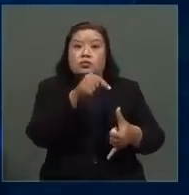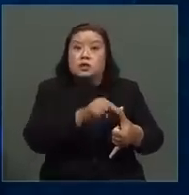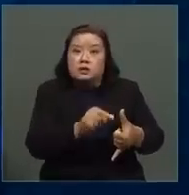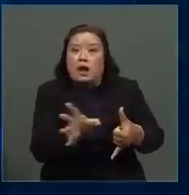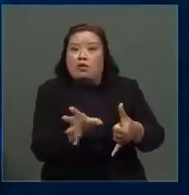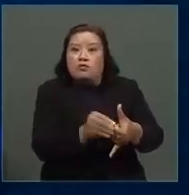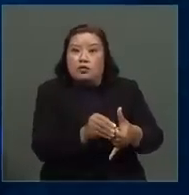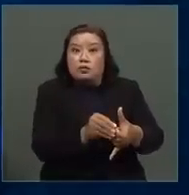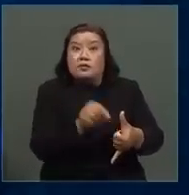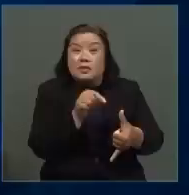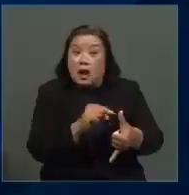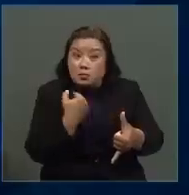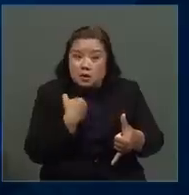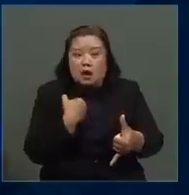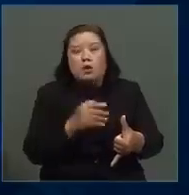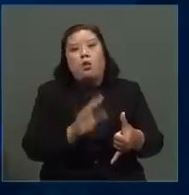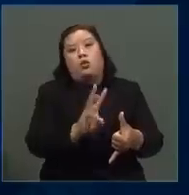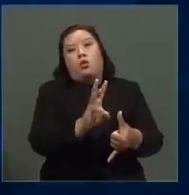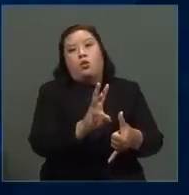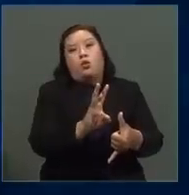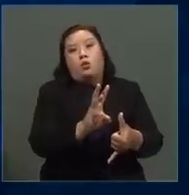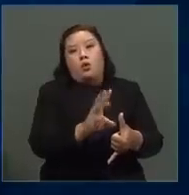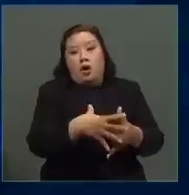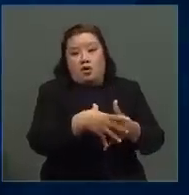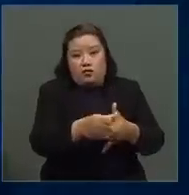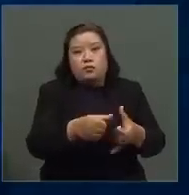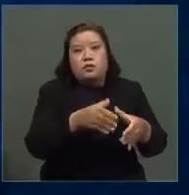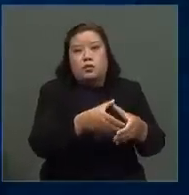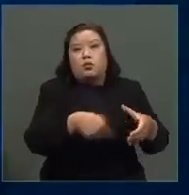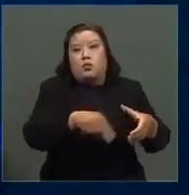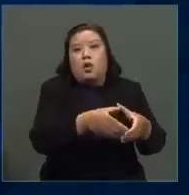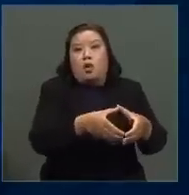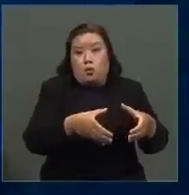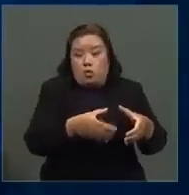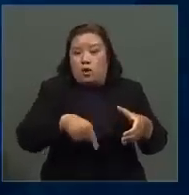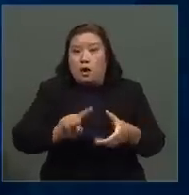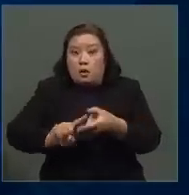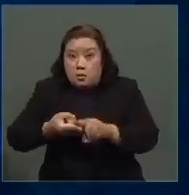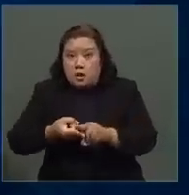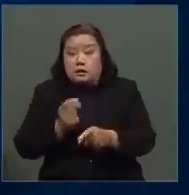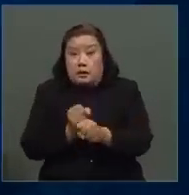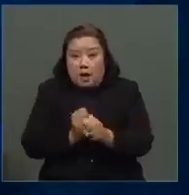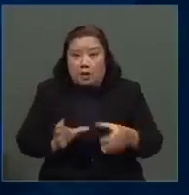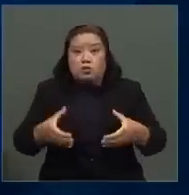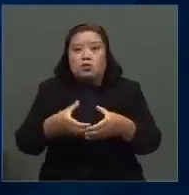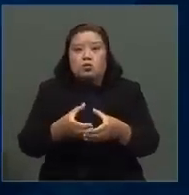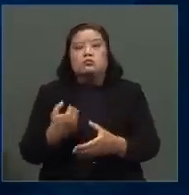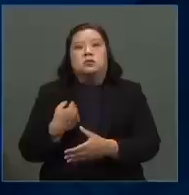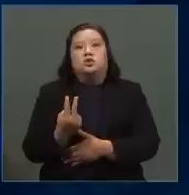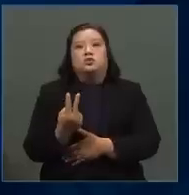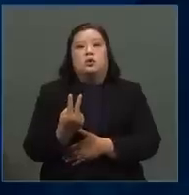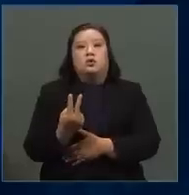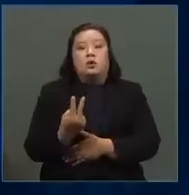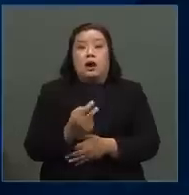ยืนยันก่อนหน้าถึง 6รายมีประวัติสัมผัสใกล้ชิดและเพื่อนและเพื่อนร่วมงาน 2รายมีการ